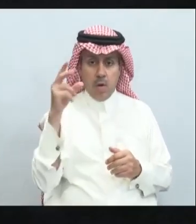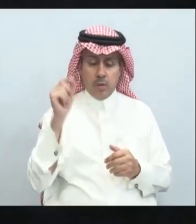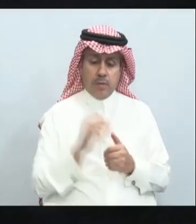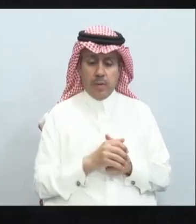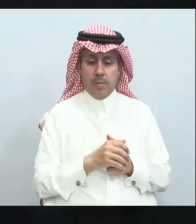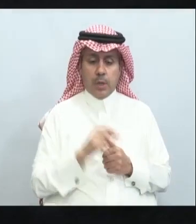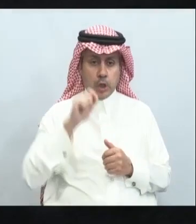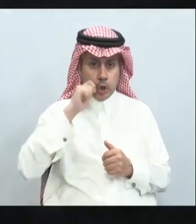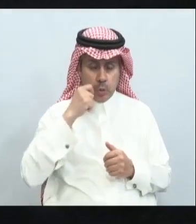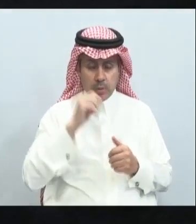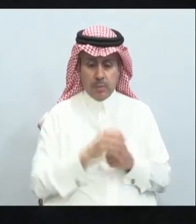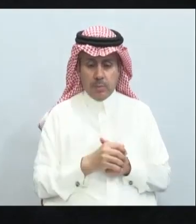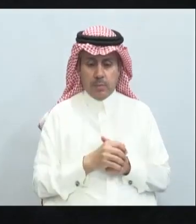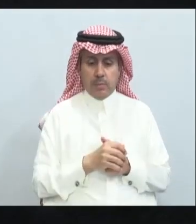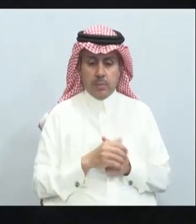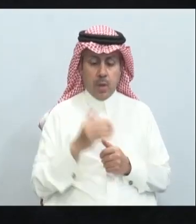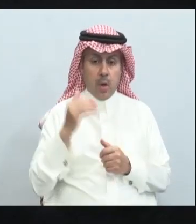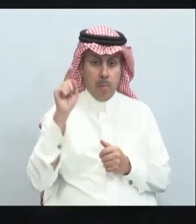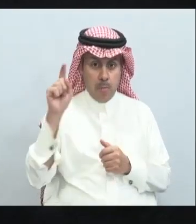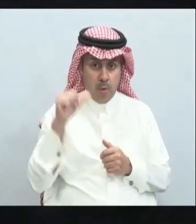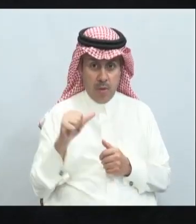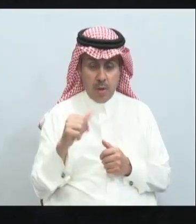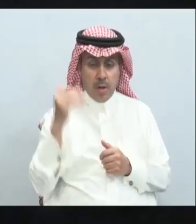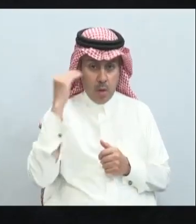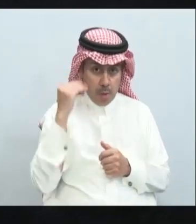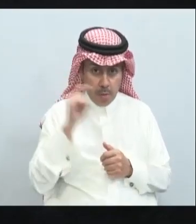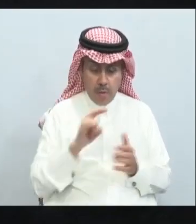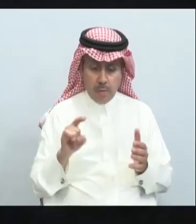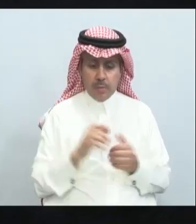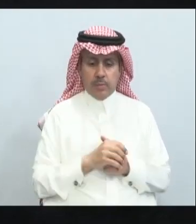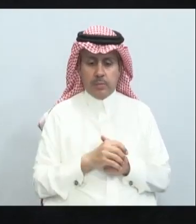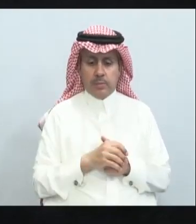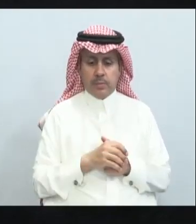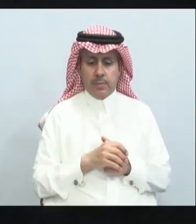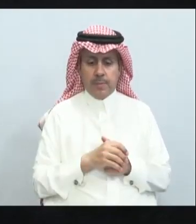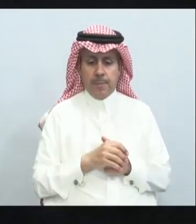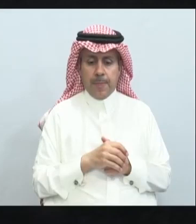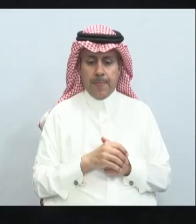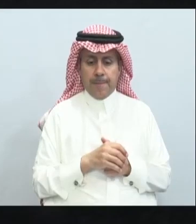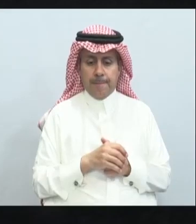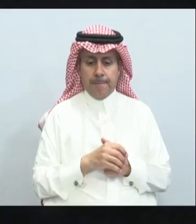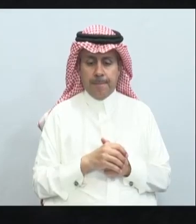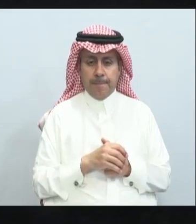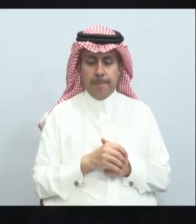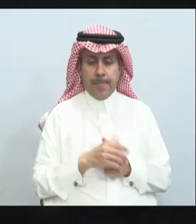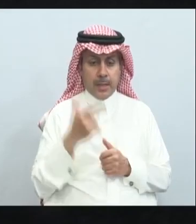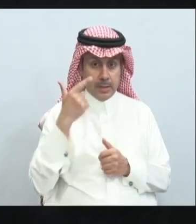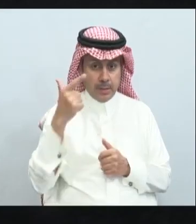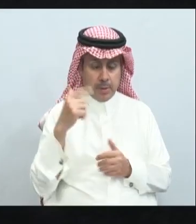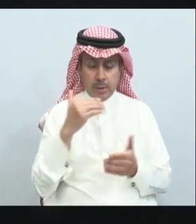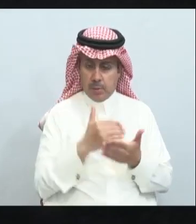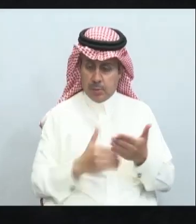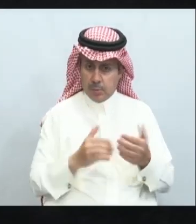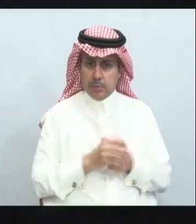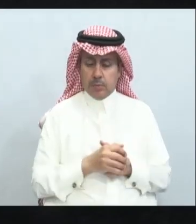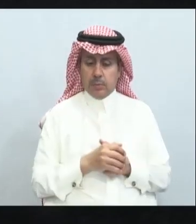او من غير الزوج البويضه اما ان تكون من المراه او من غير المراه هذه العمليه اما